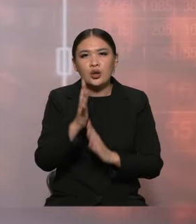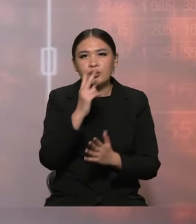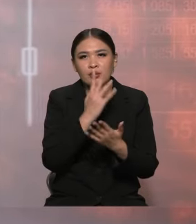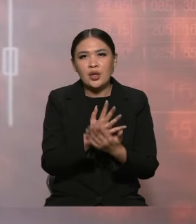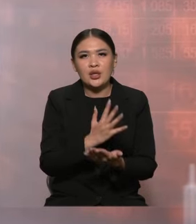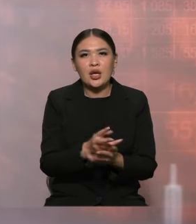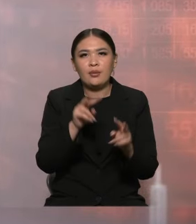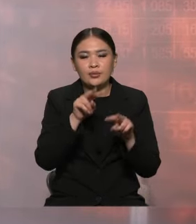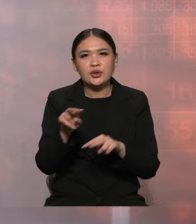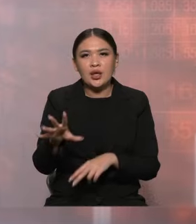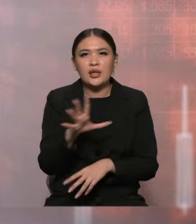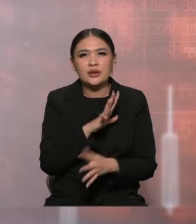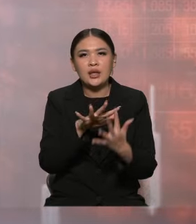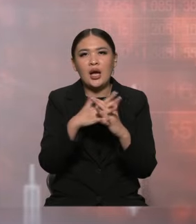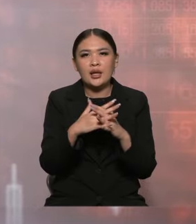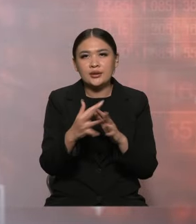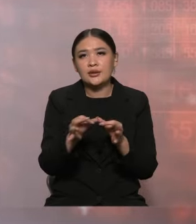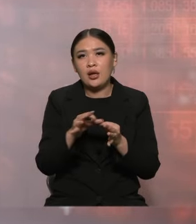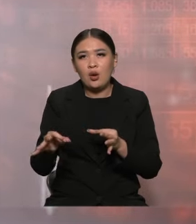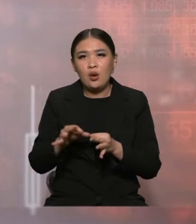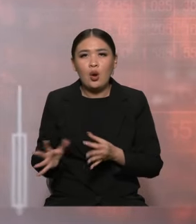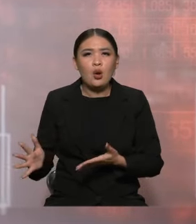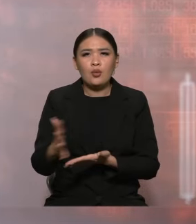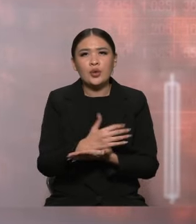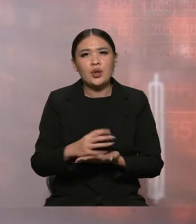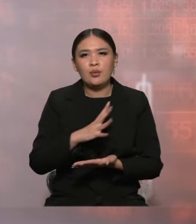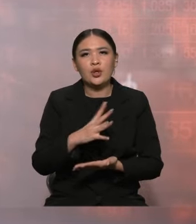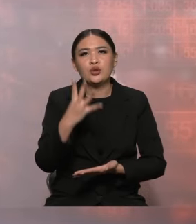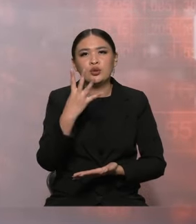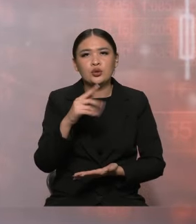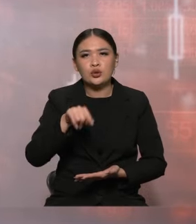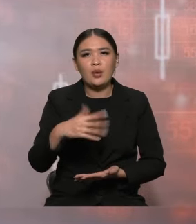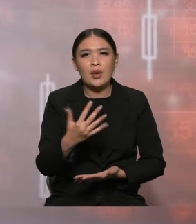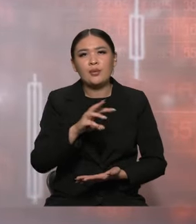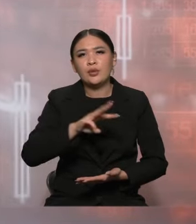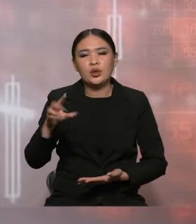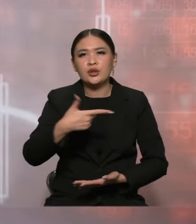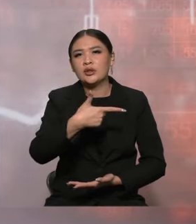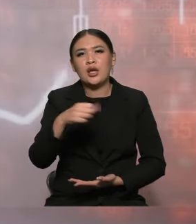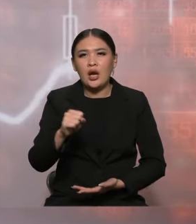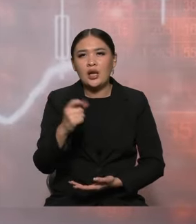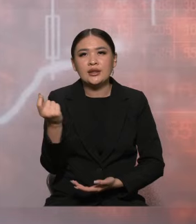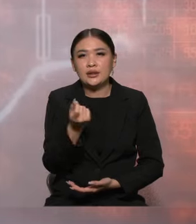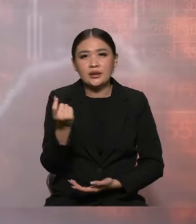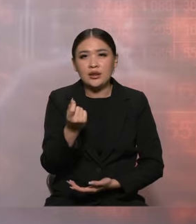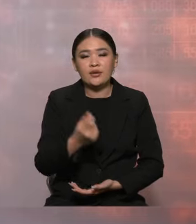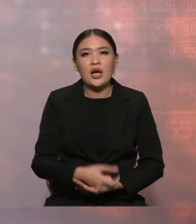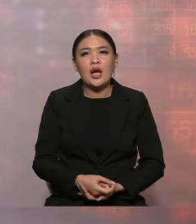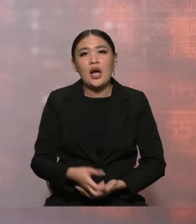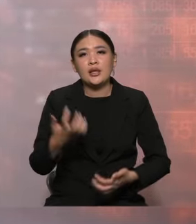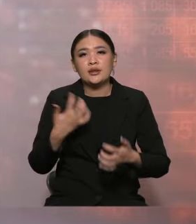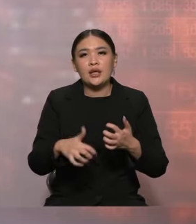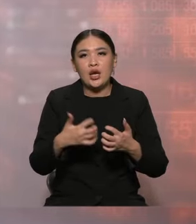показателей также наблюдается в сельском хозяйстве. Убрано около 4,5 миллионов гектаров основных зерновых культур. При